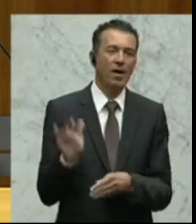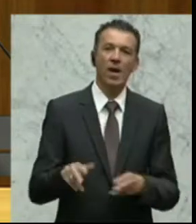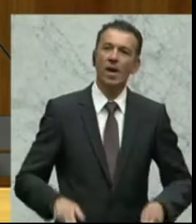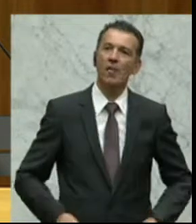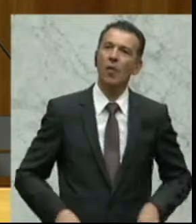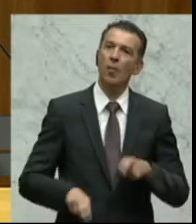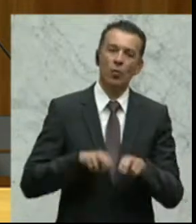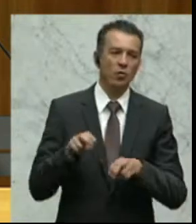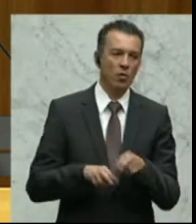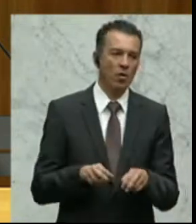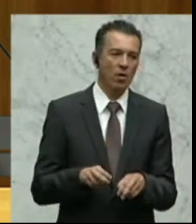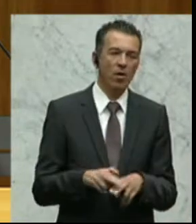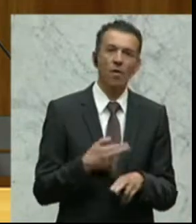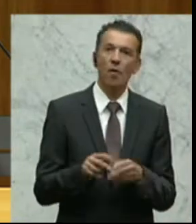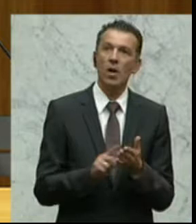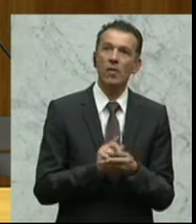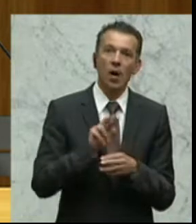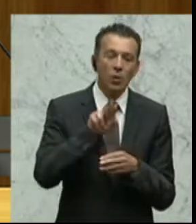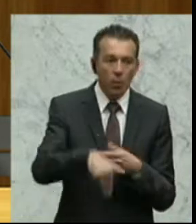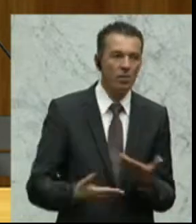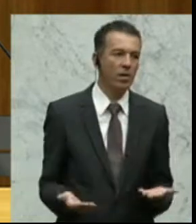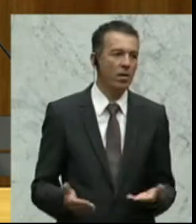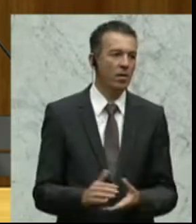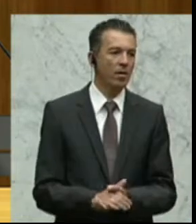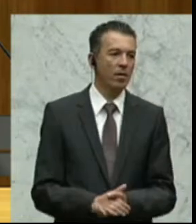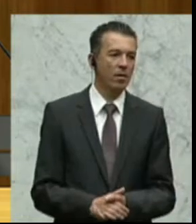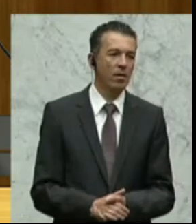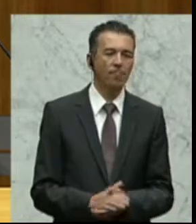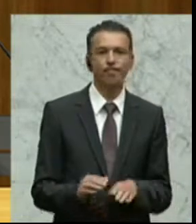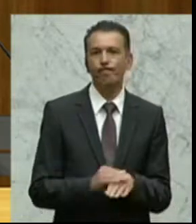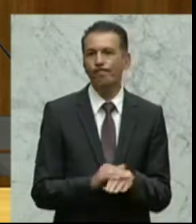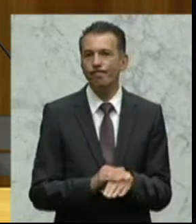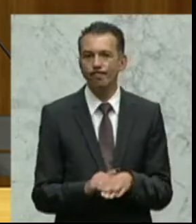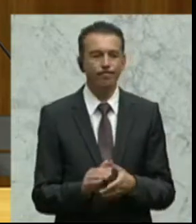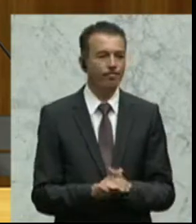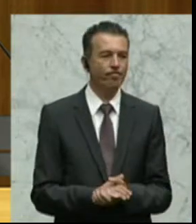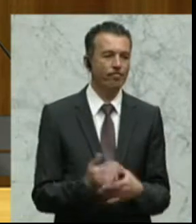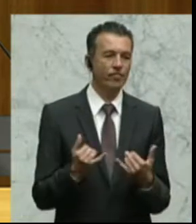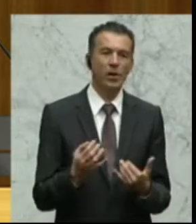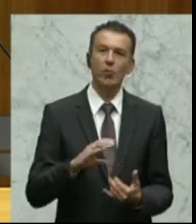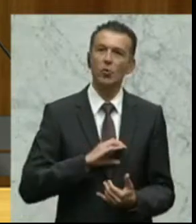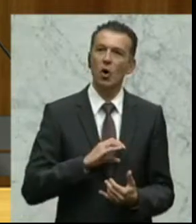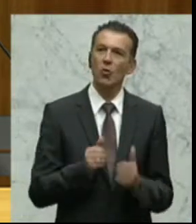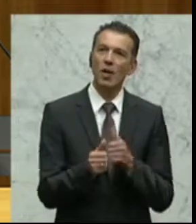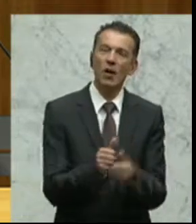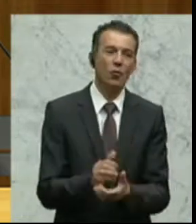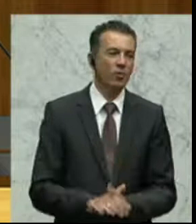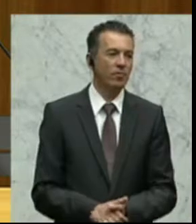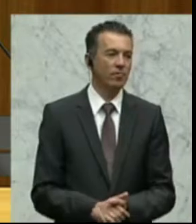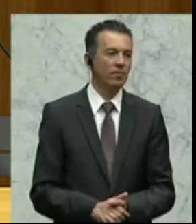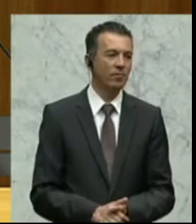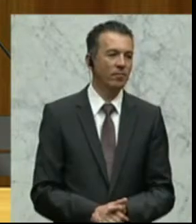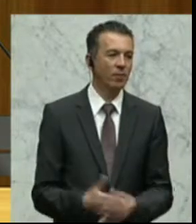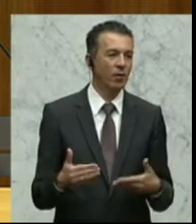total die Zeit übersehen habe. Also das tut mir wirklich leid und jetzt habe ich die Chance, das noch nachzuholen und da freue ich mich sehr